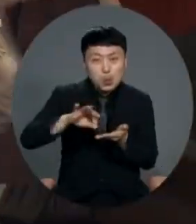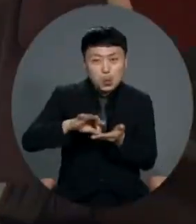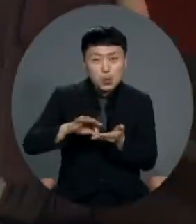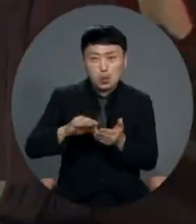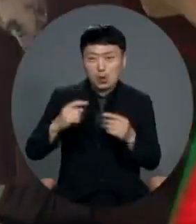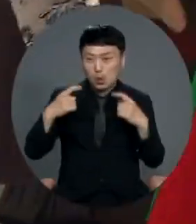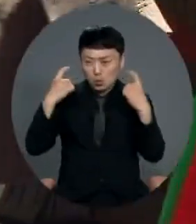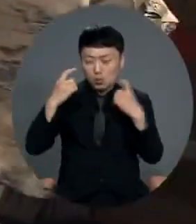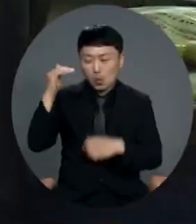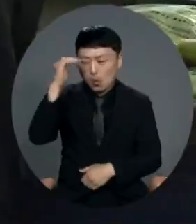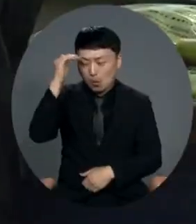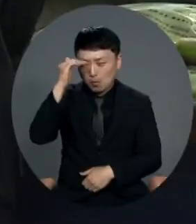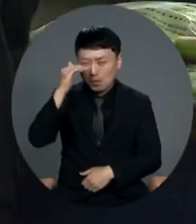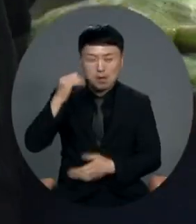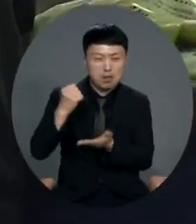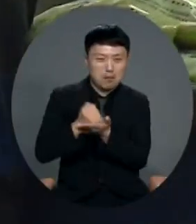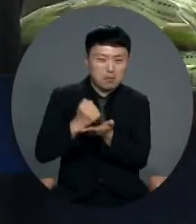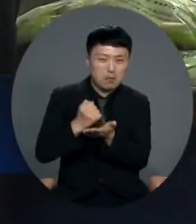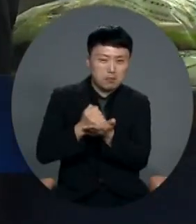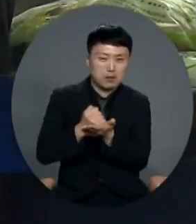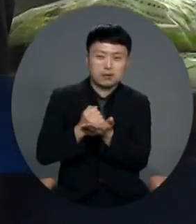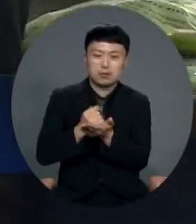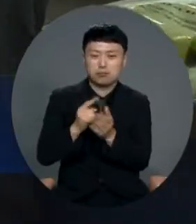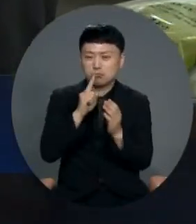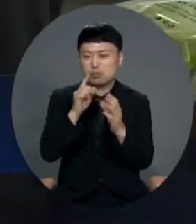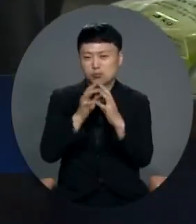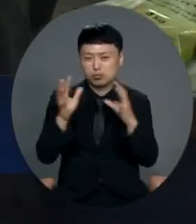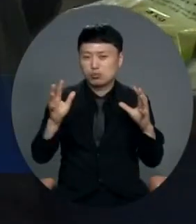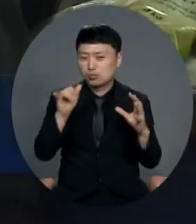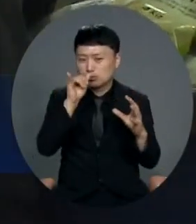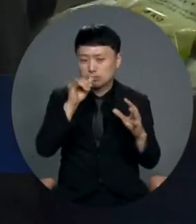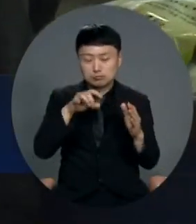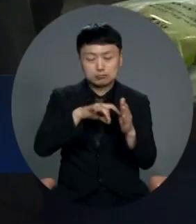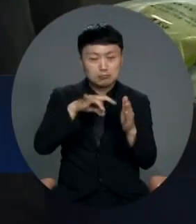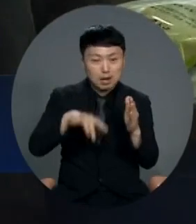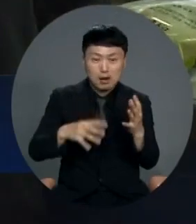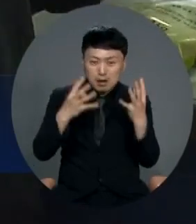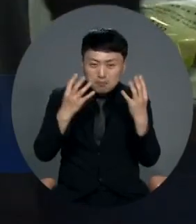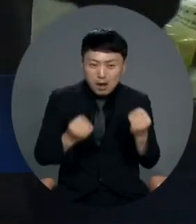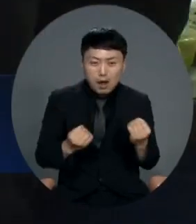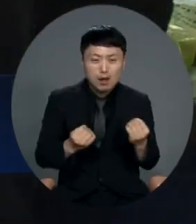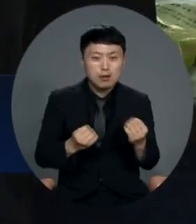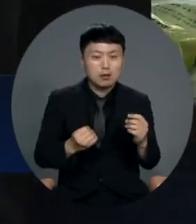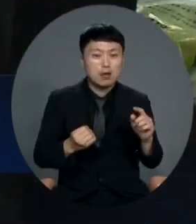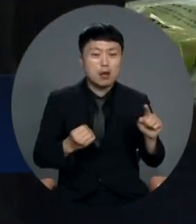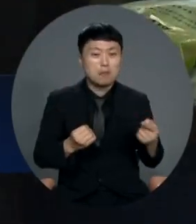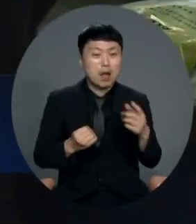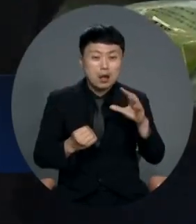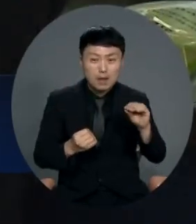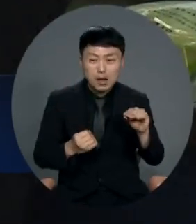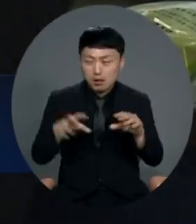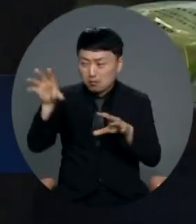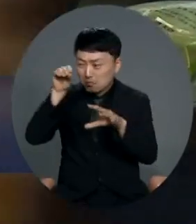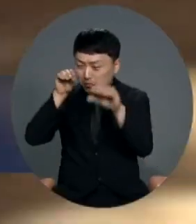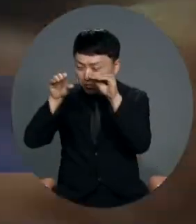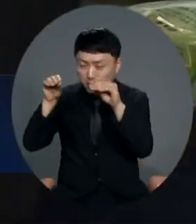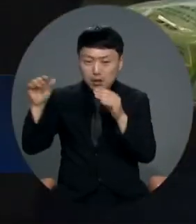비판이 거셌습니다. 세금이 많네. 100만 원씩 주고. 좋은 거 보고 와서 이때까지 잘한 거